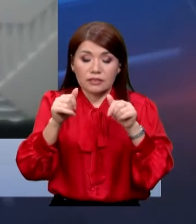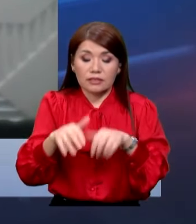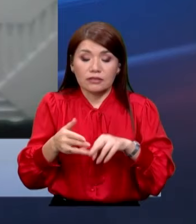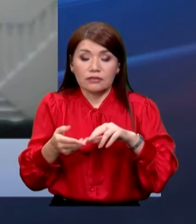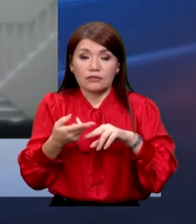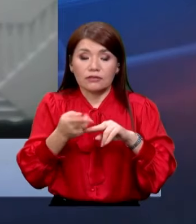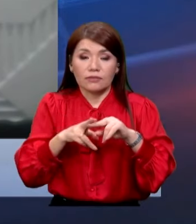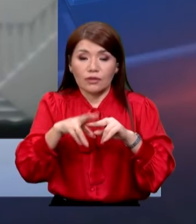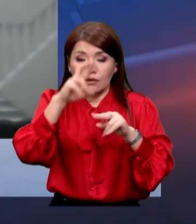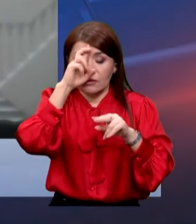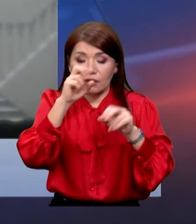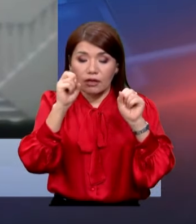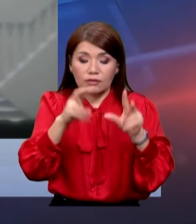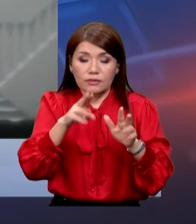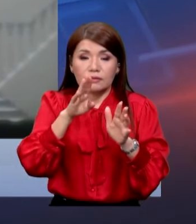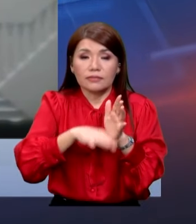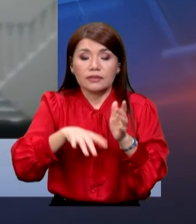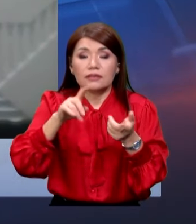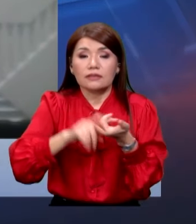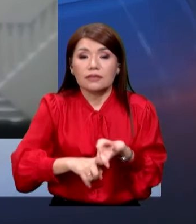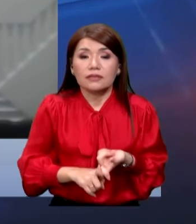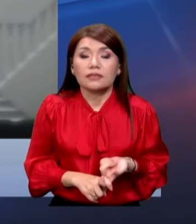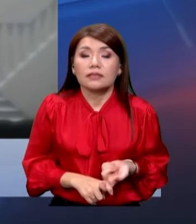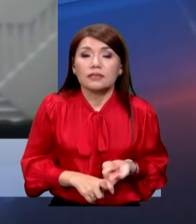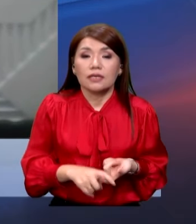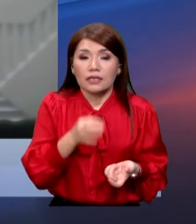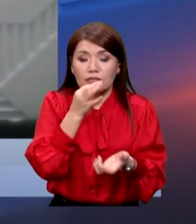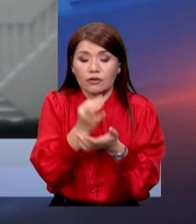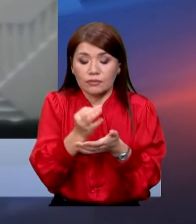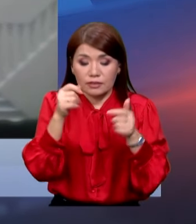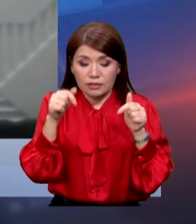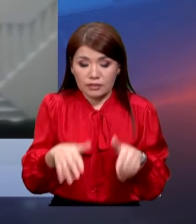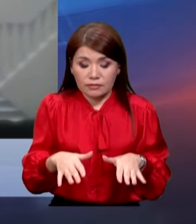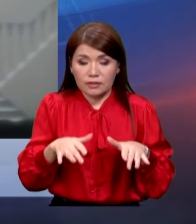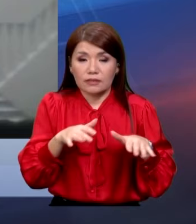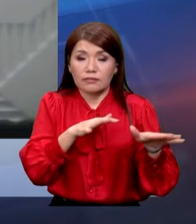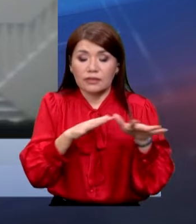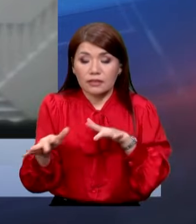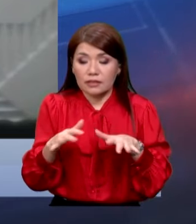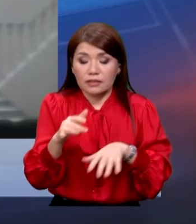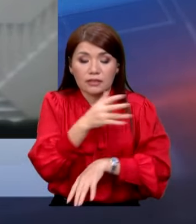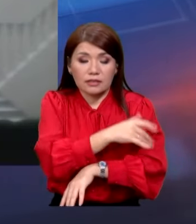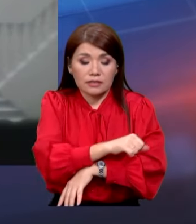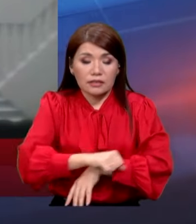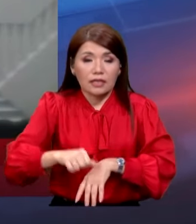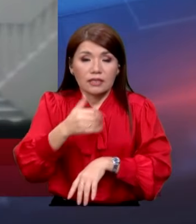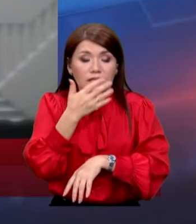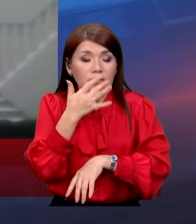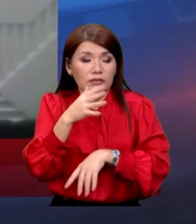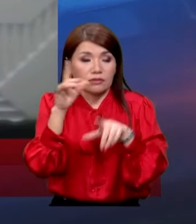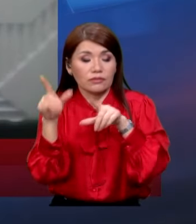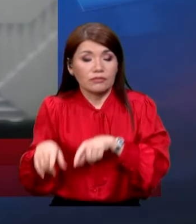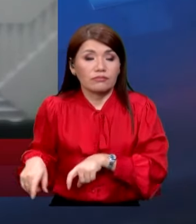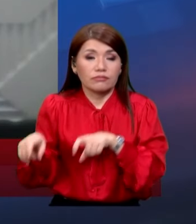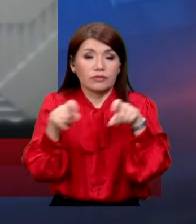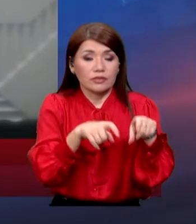болса, ұлттық қауіпсіздікке қатысты жауапты шешім қабылдаған адамдардың біраз шетелде жүр. Я болмаса